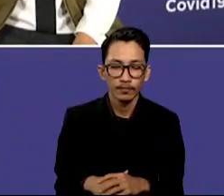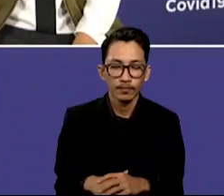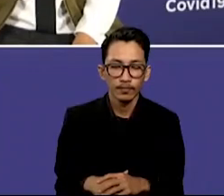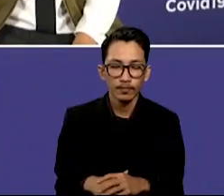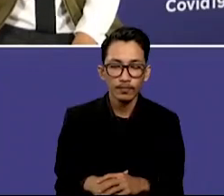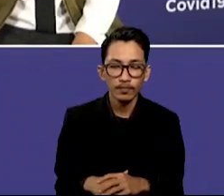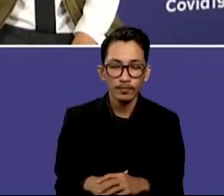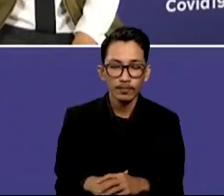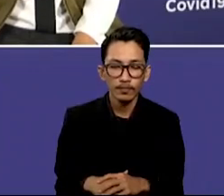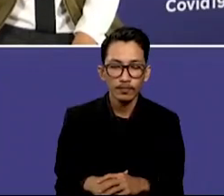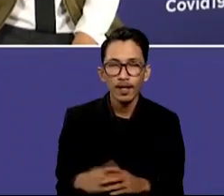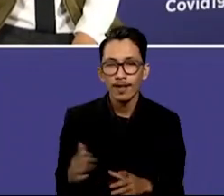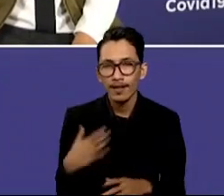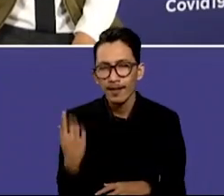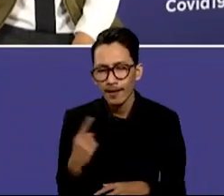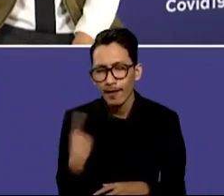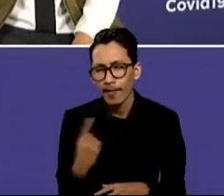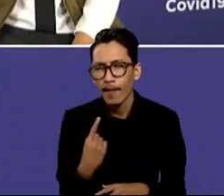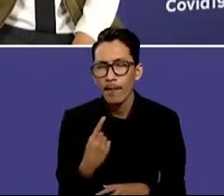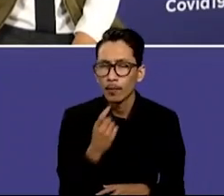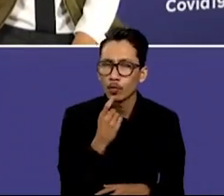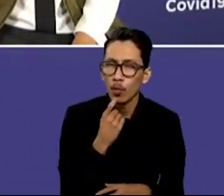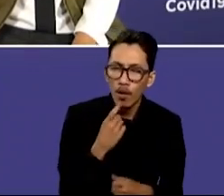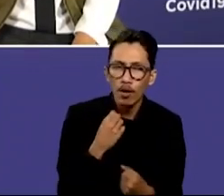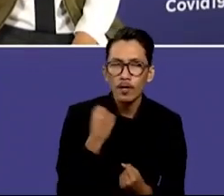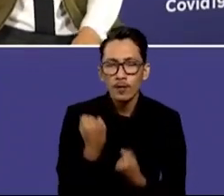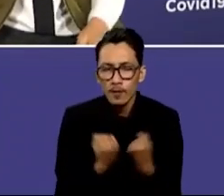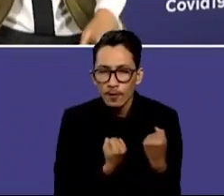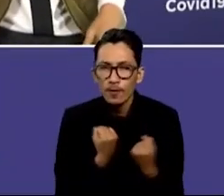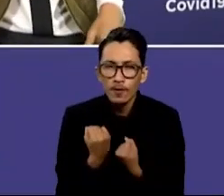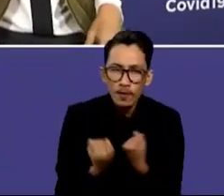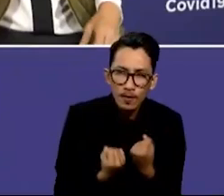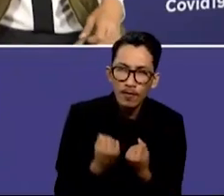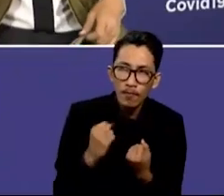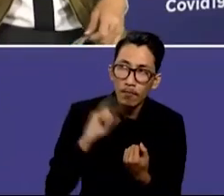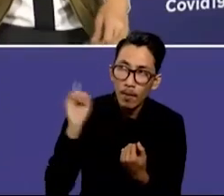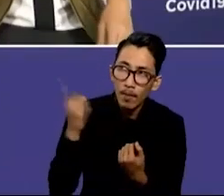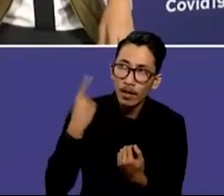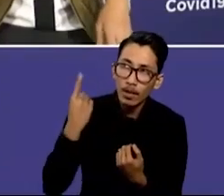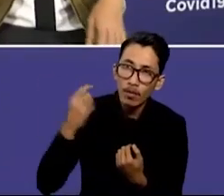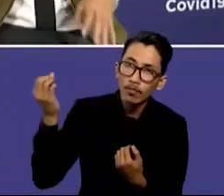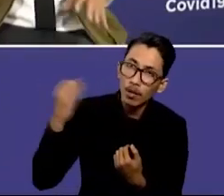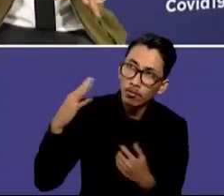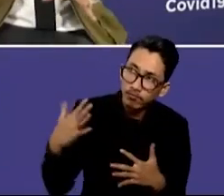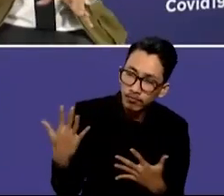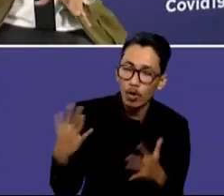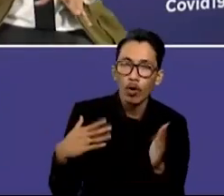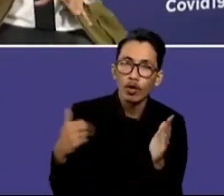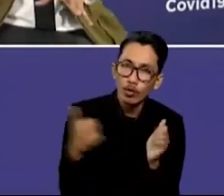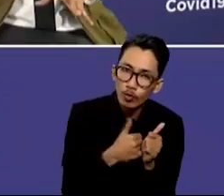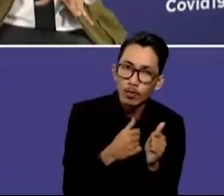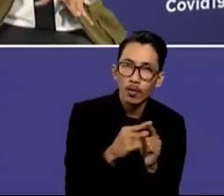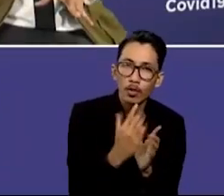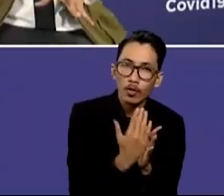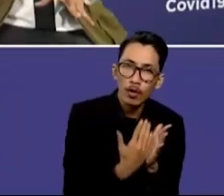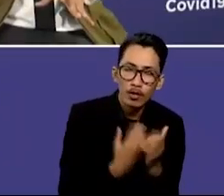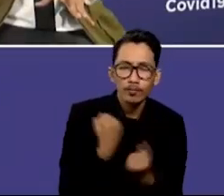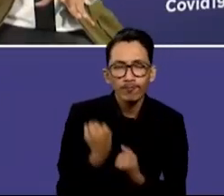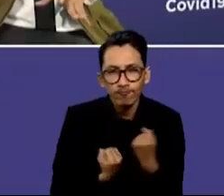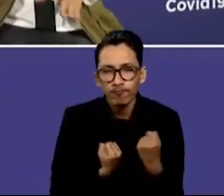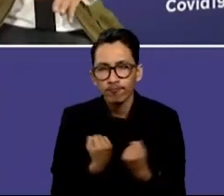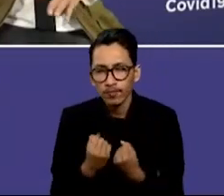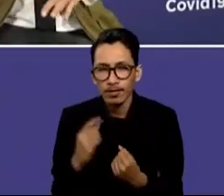yang sifatnya terarah gitu ya, dengan strategi sampai hari